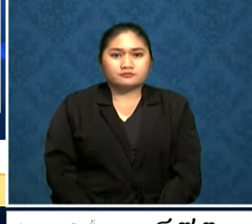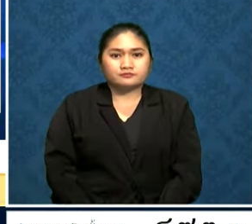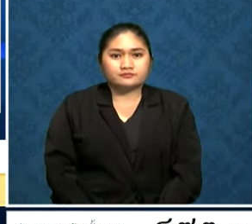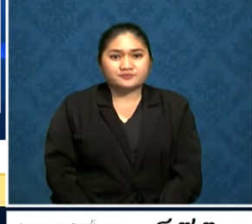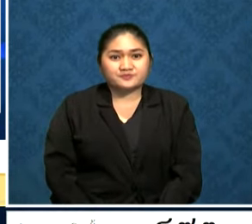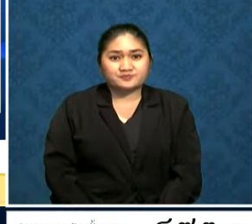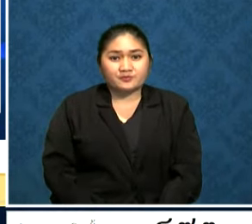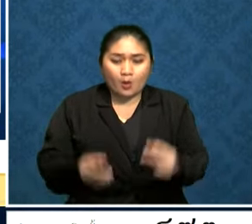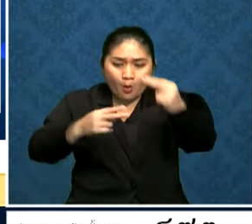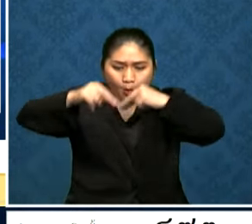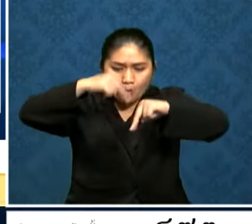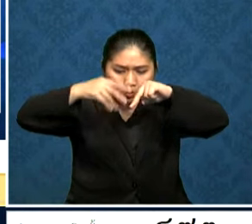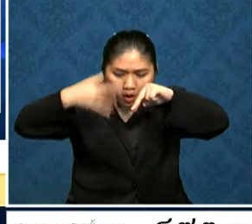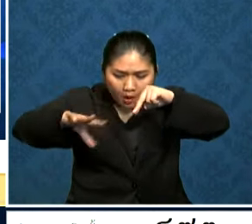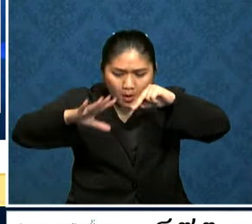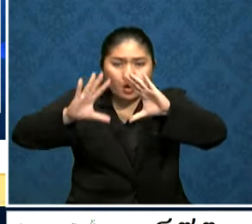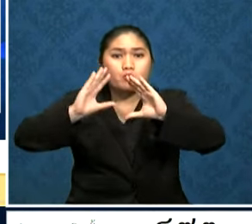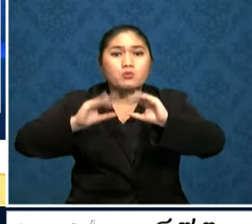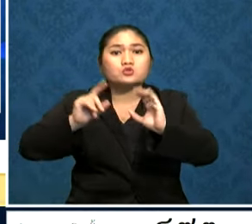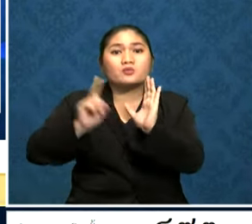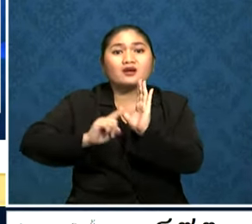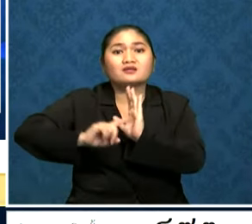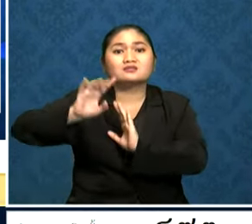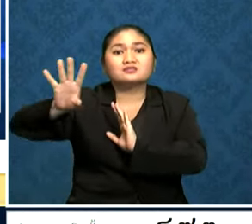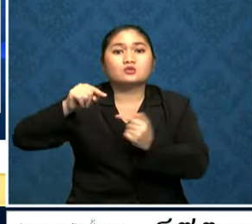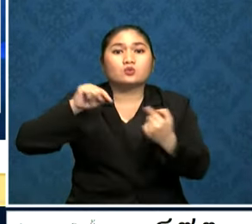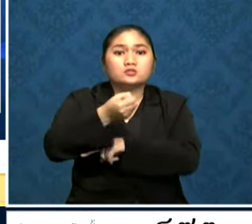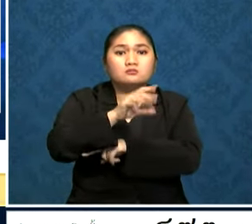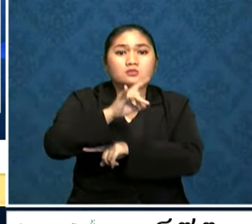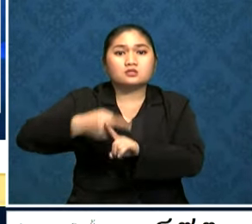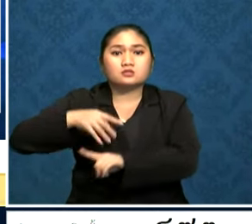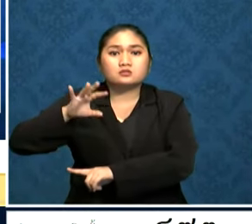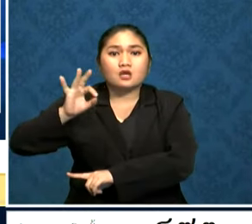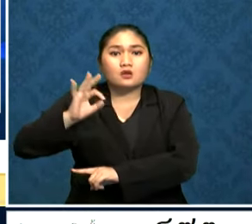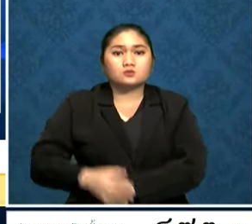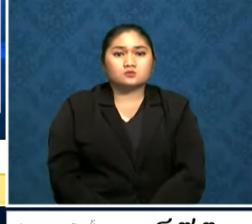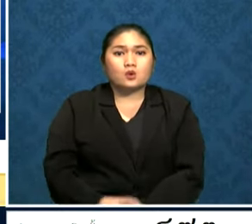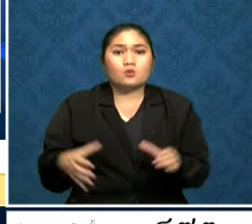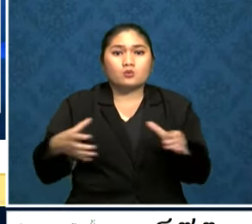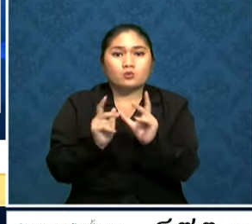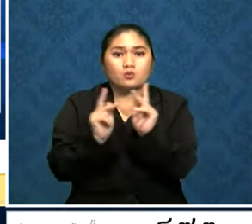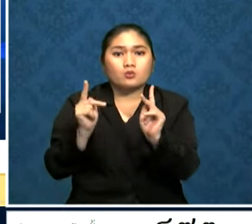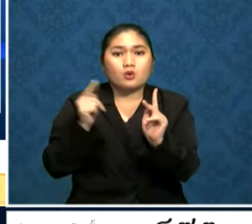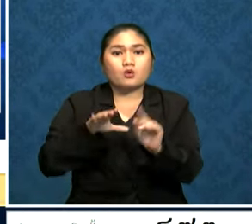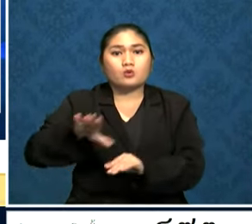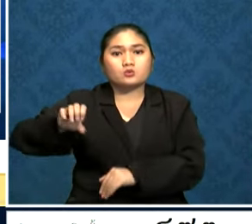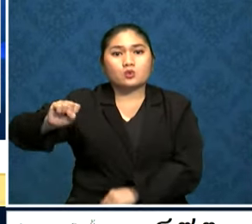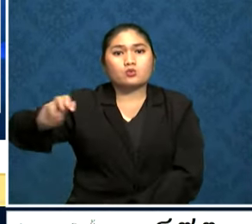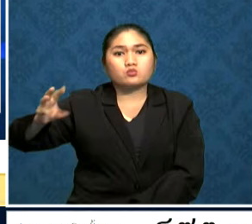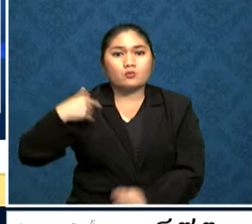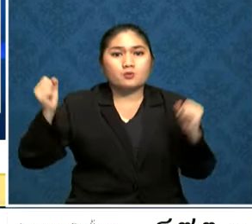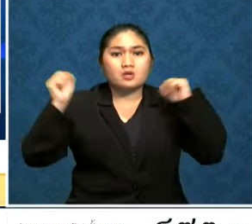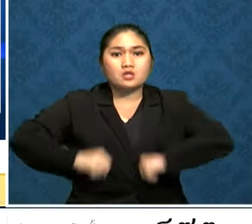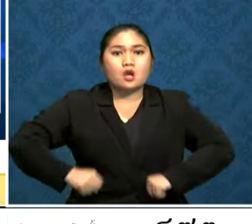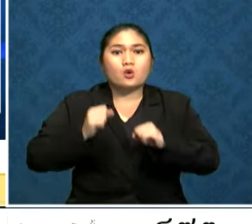เราจะค้นพบครัวาพอไปดูในการประชมครั้ 4เกิดขวท 18 กันยายน คณะกรรมธิการในสวของวธธษภา มประติ